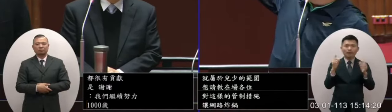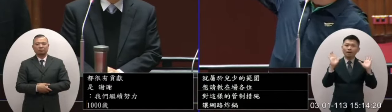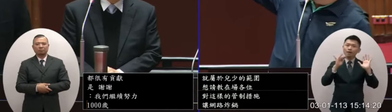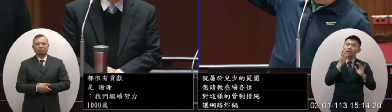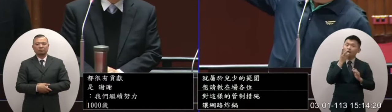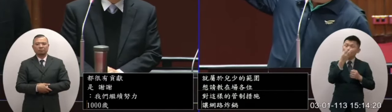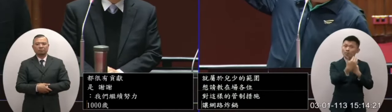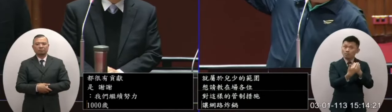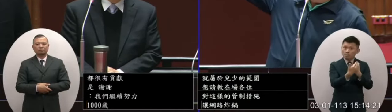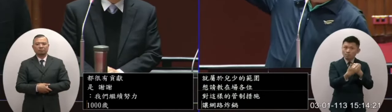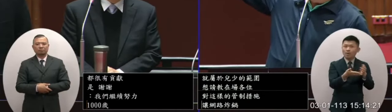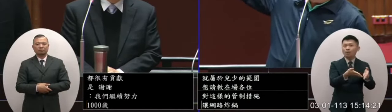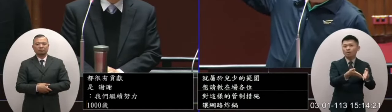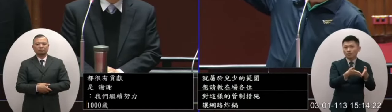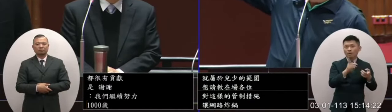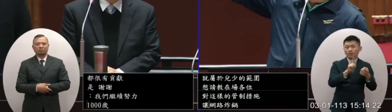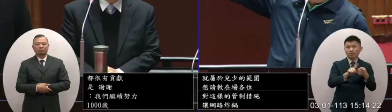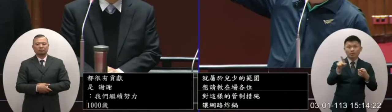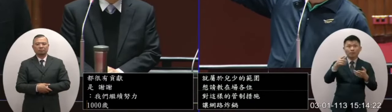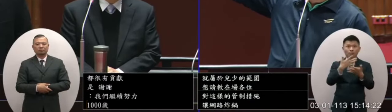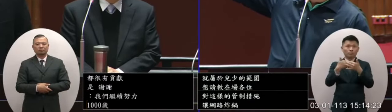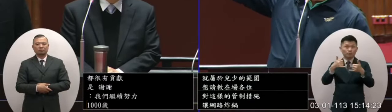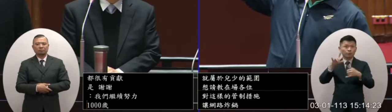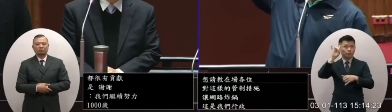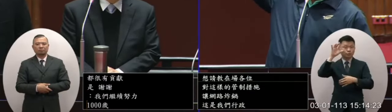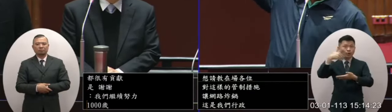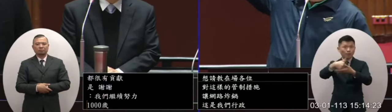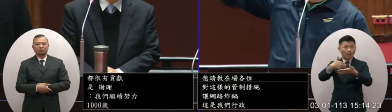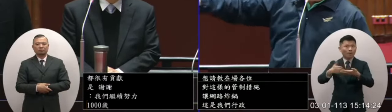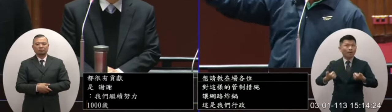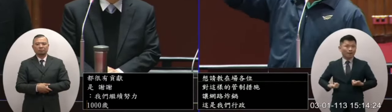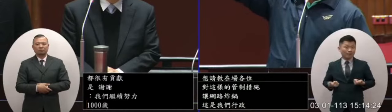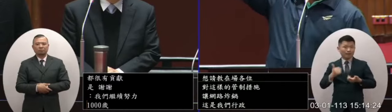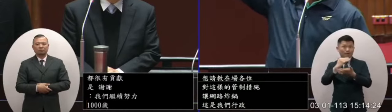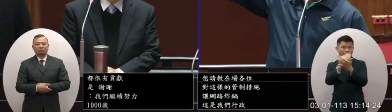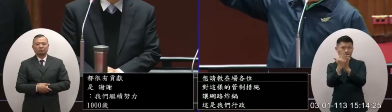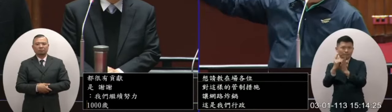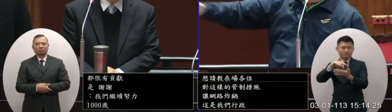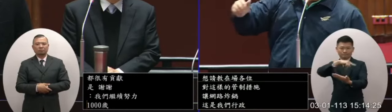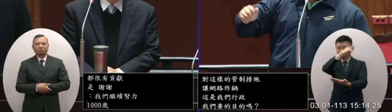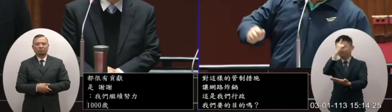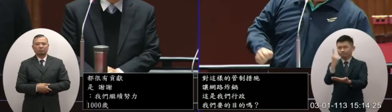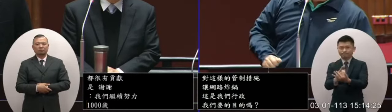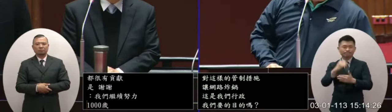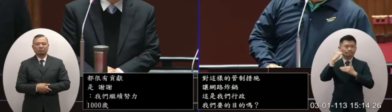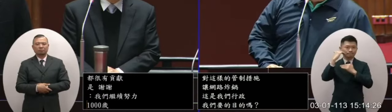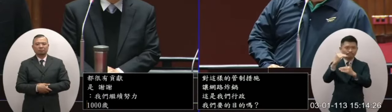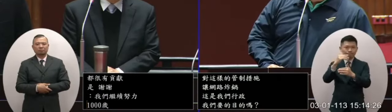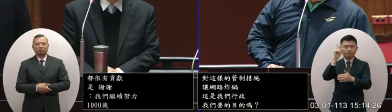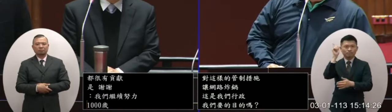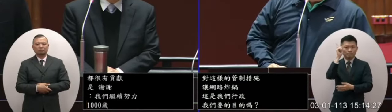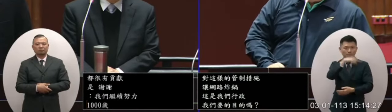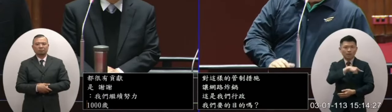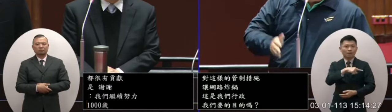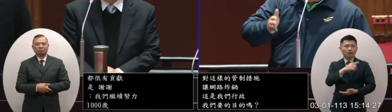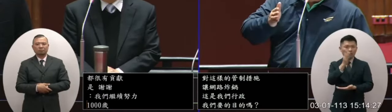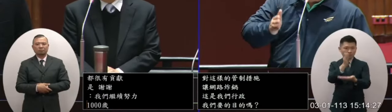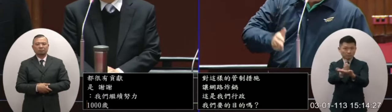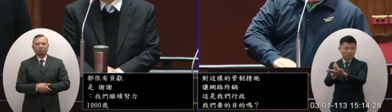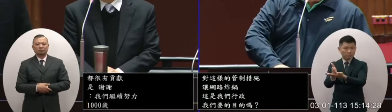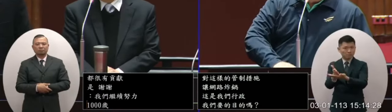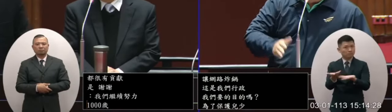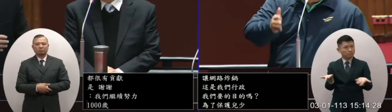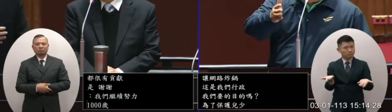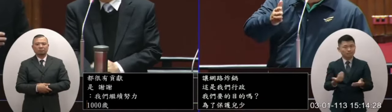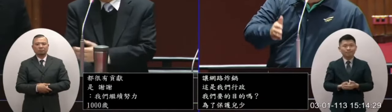有要连这样的一属于网络创作的这一块全部都把它一箩筐限制住吗？来，这个